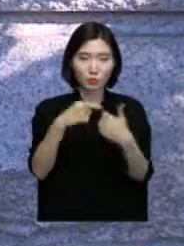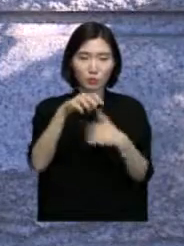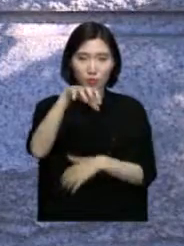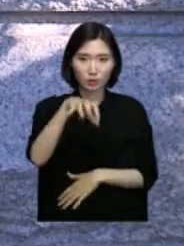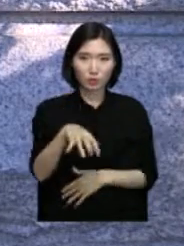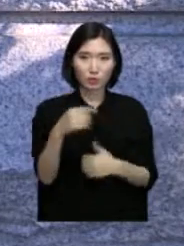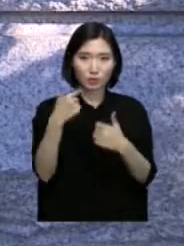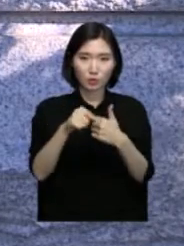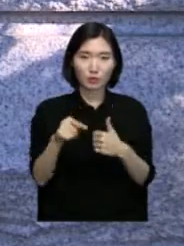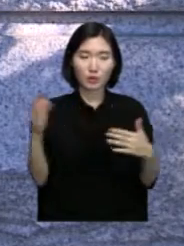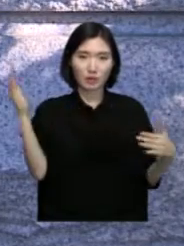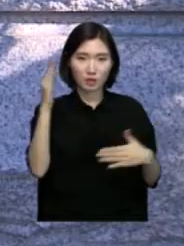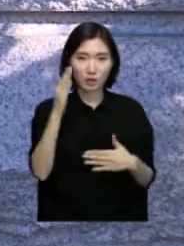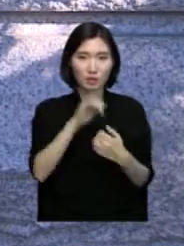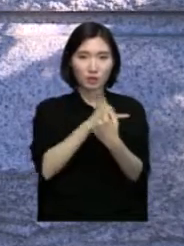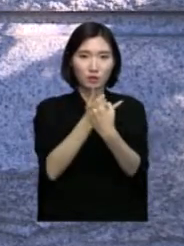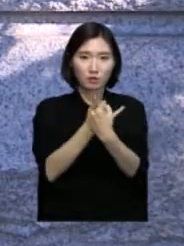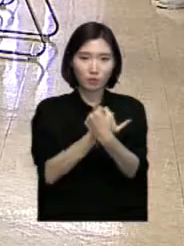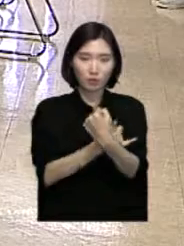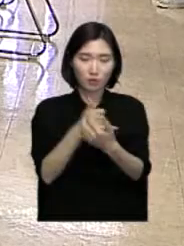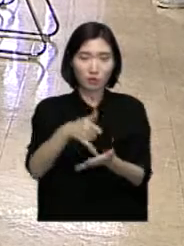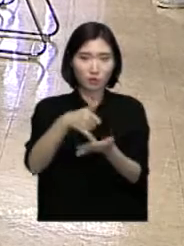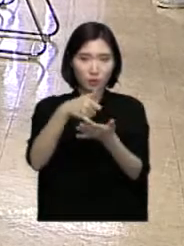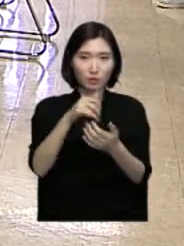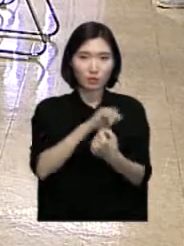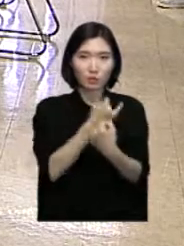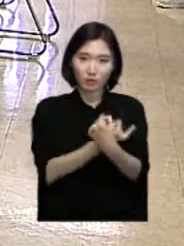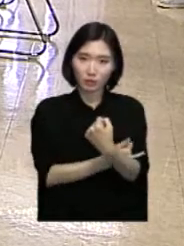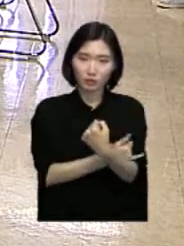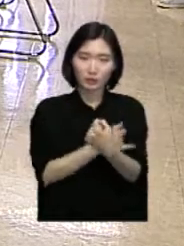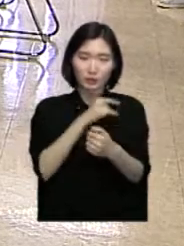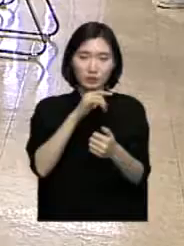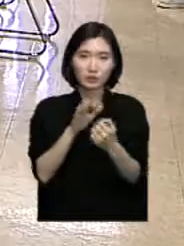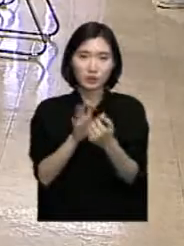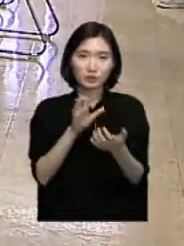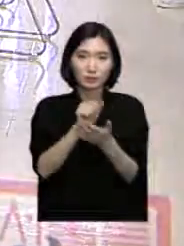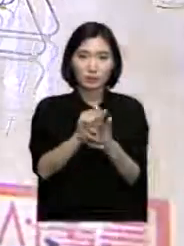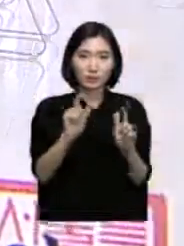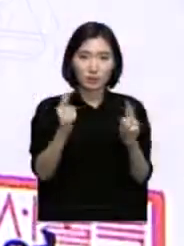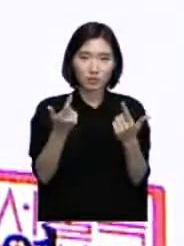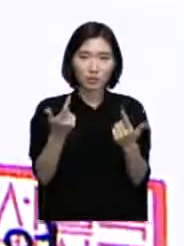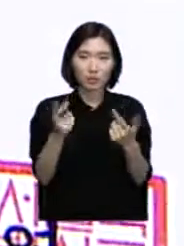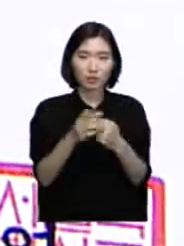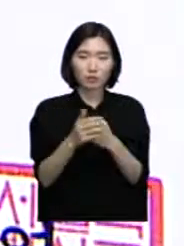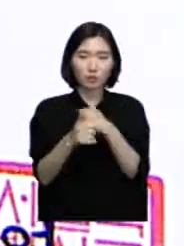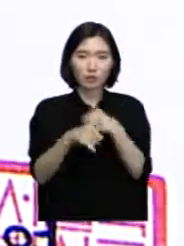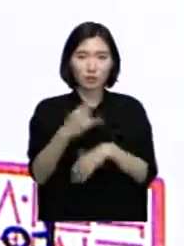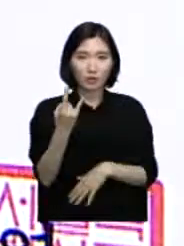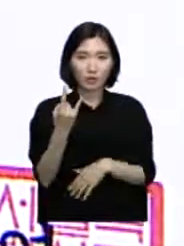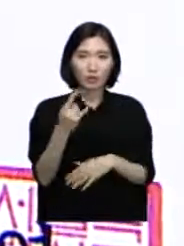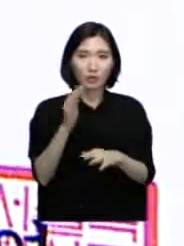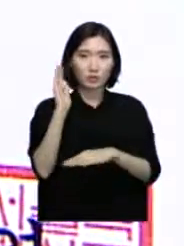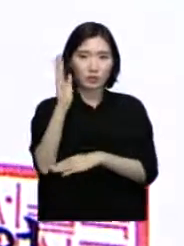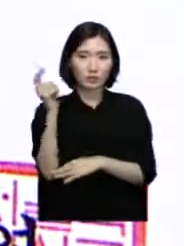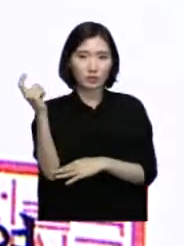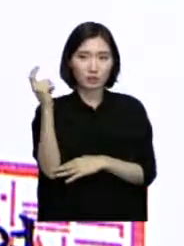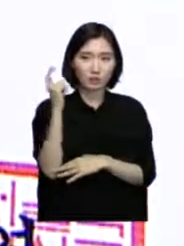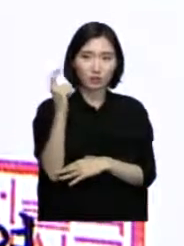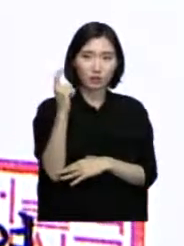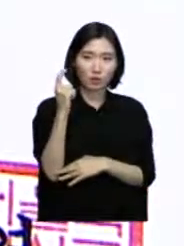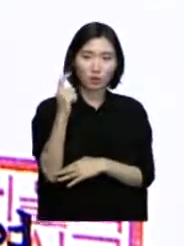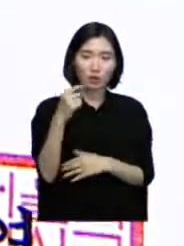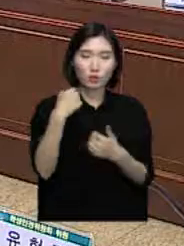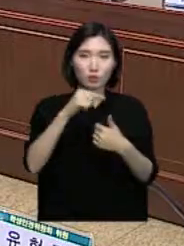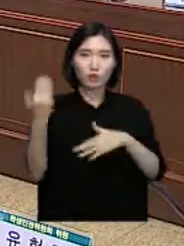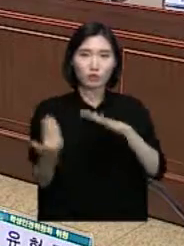현장에서 교사와 학생의 인권이 침해되지 않도록 학생인권위원회의 의견을 경청해 서울교육을